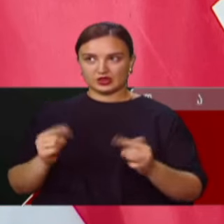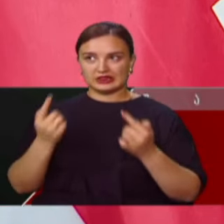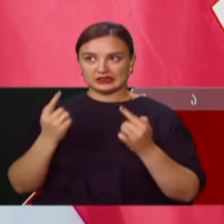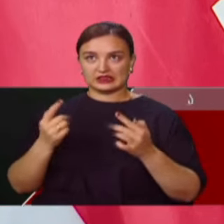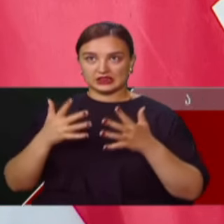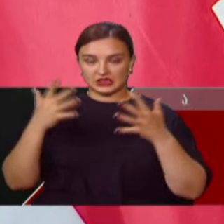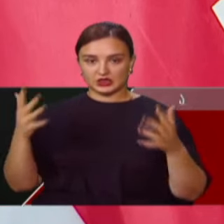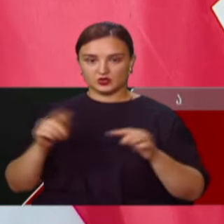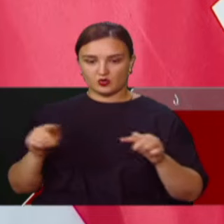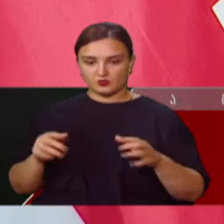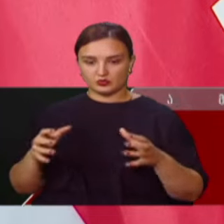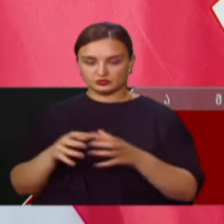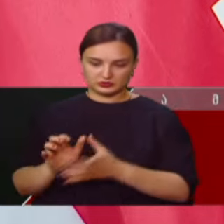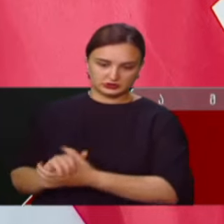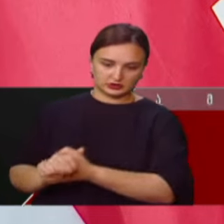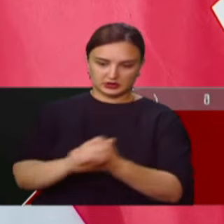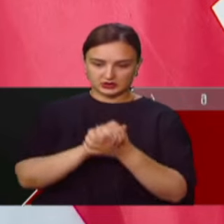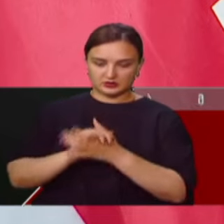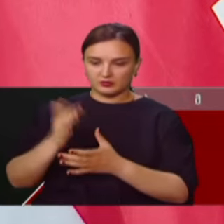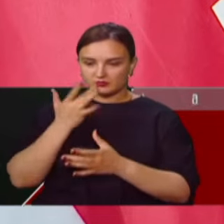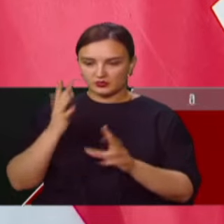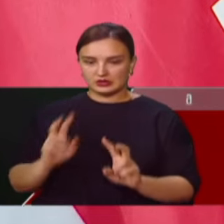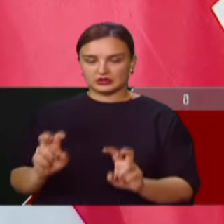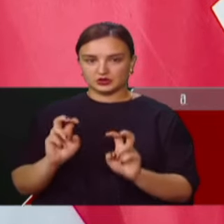ოპოზიციურ ერთობას, თუმცა გარკვეული პოლიტიკური